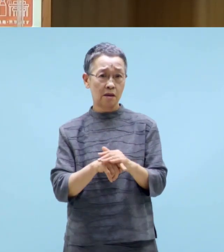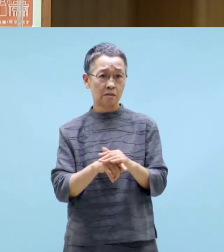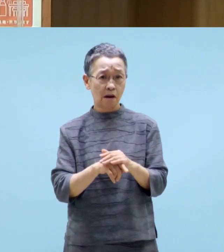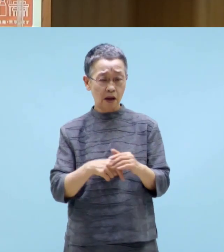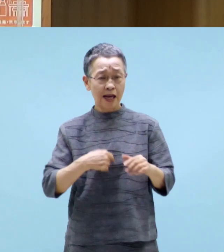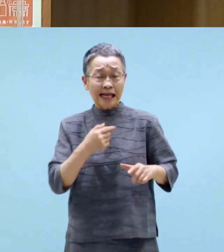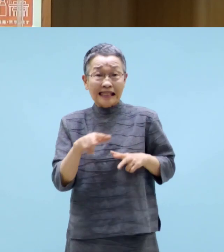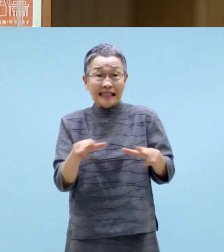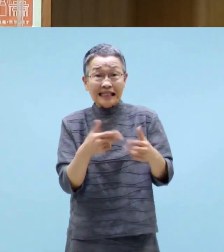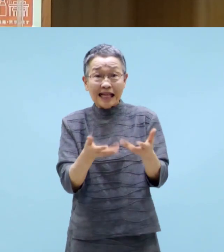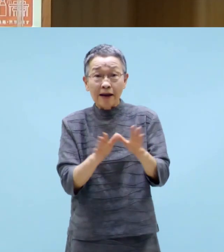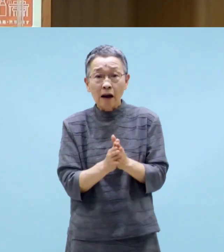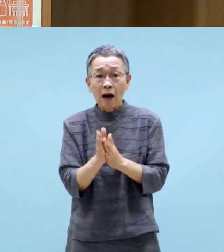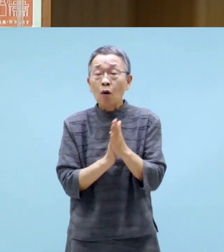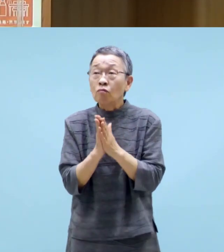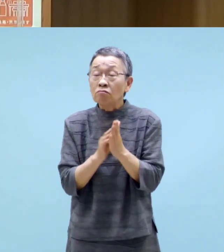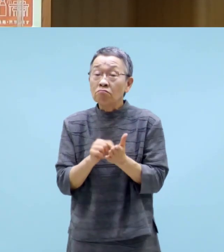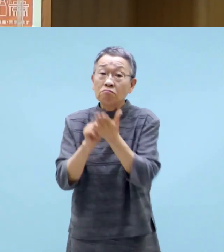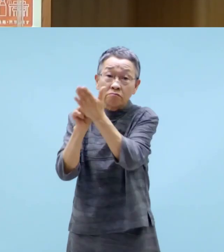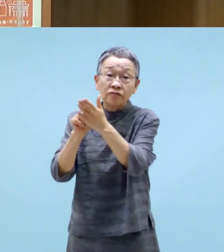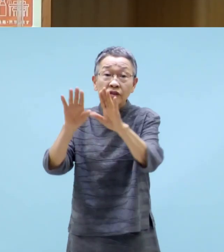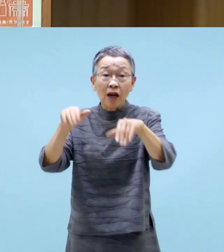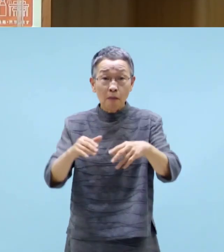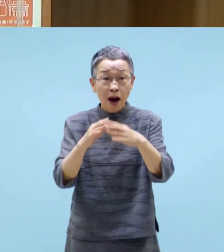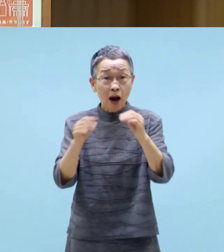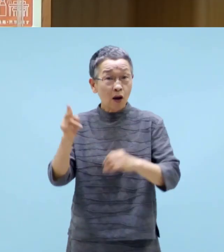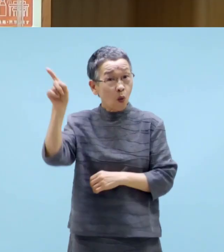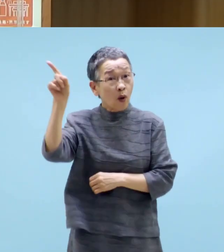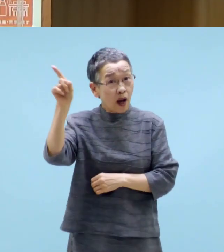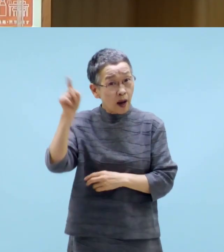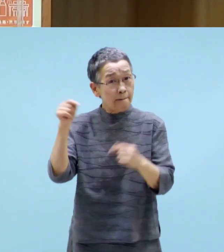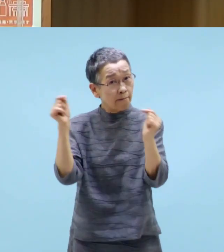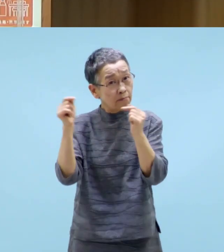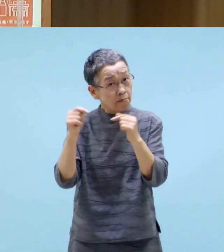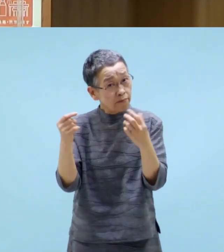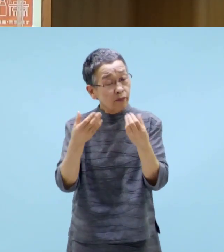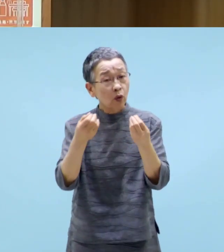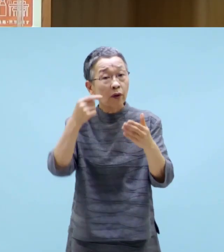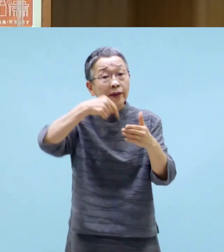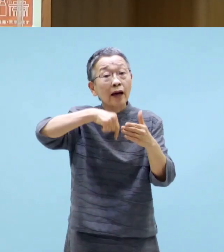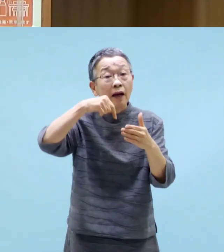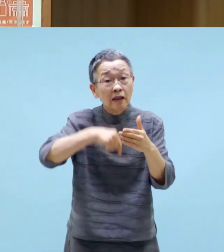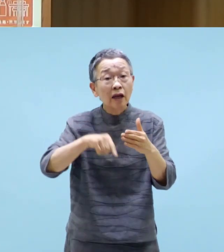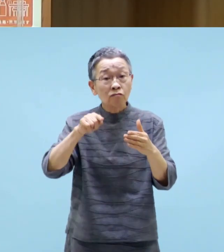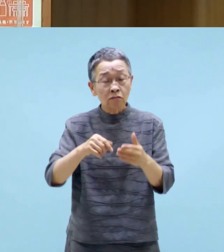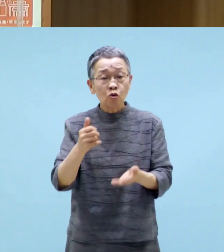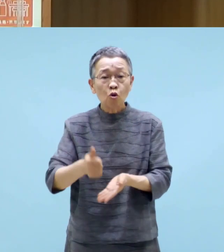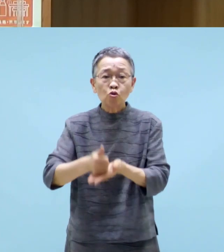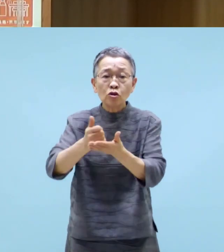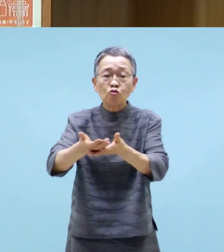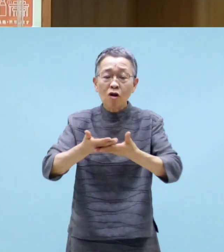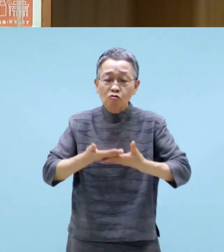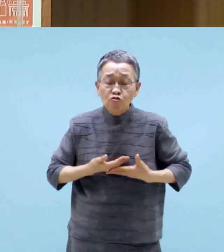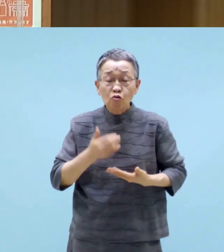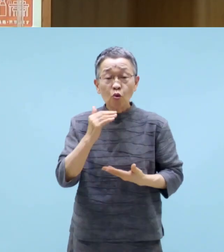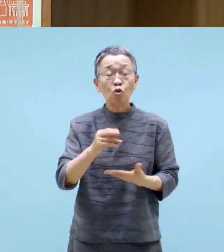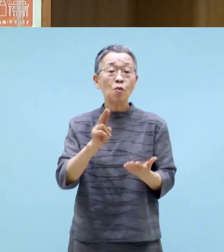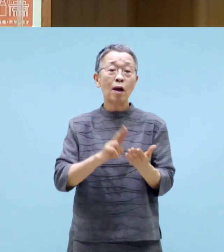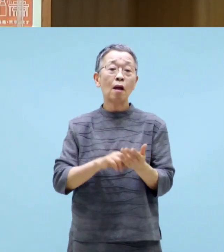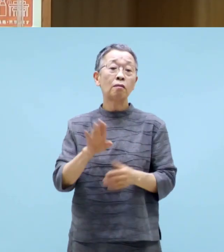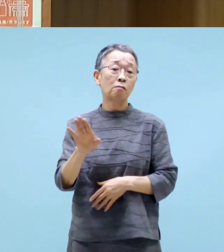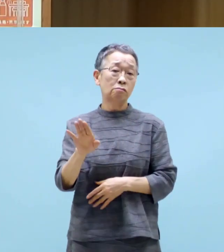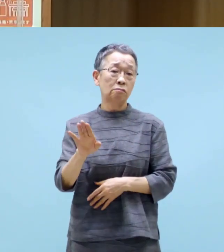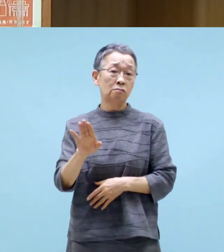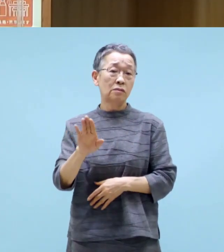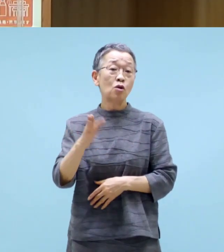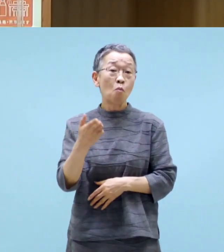請をしたら基本的にそれは国会の付帯の中で、それを尊重するってことにはなってますが、例えば